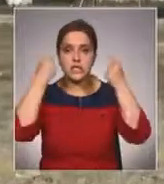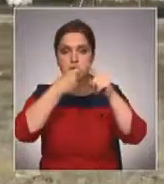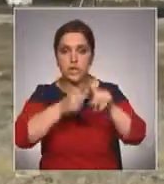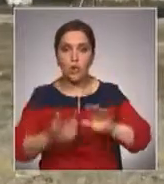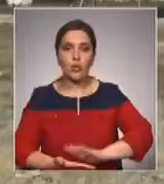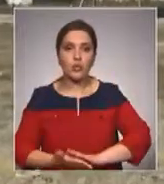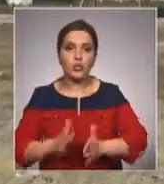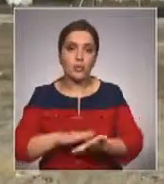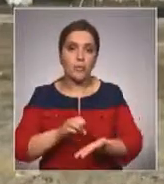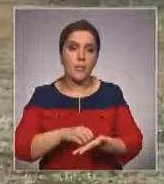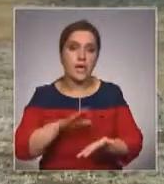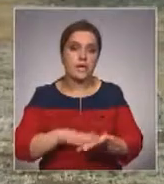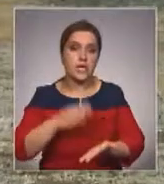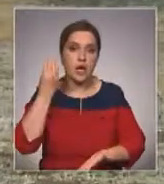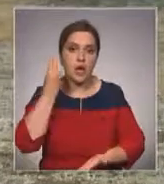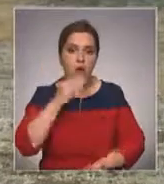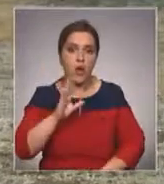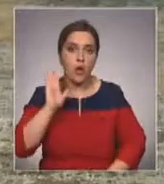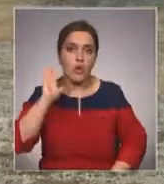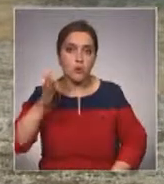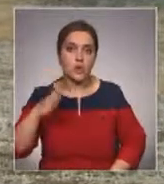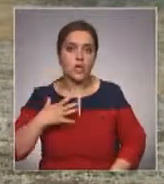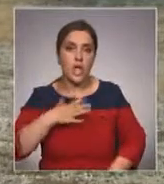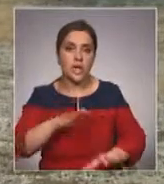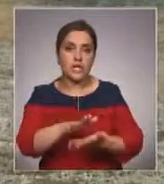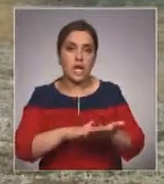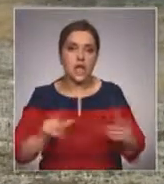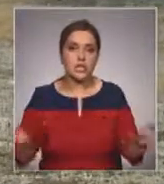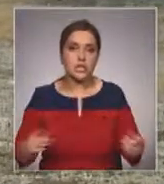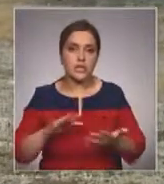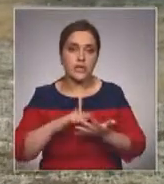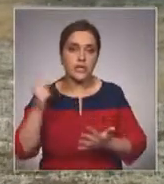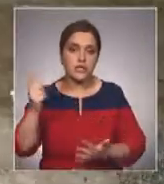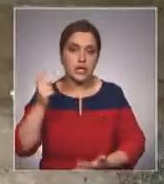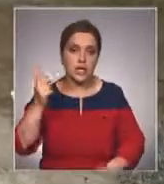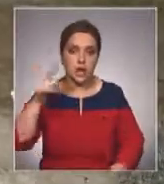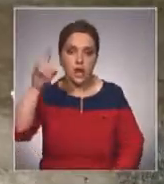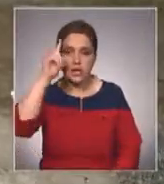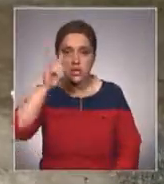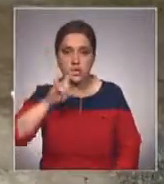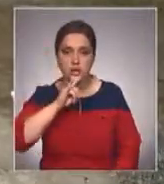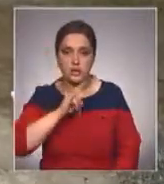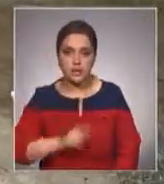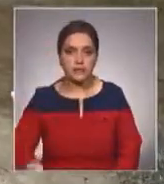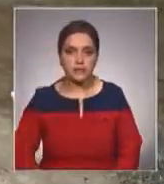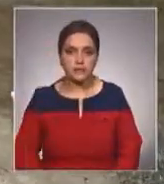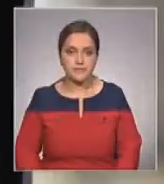и показателям качества сыграют большую роль в дальнейшем развитии сельского хозяйства страны.